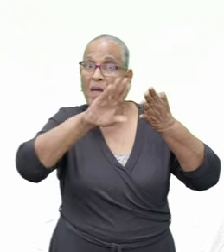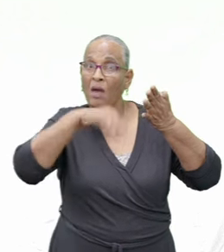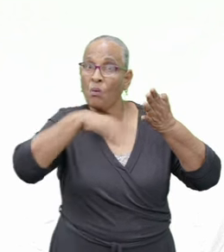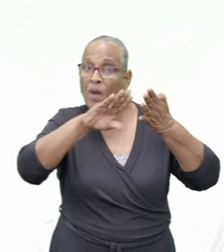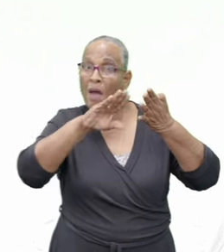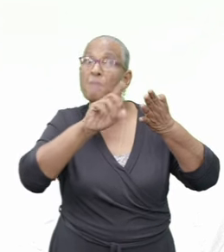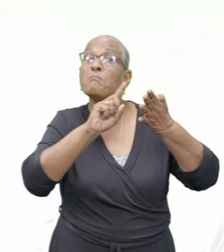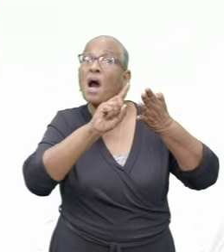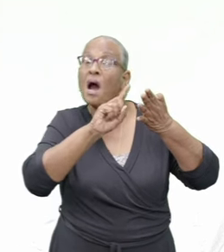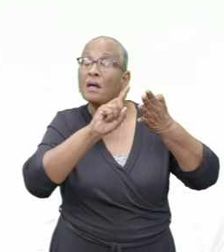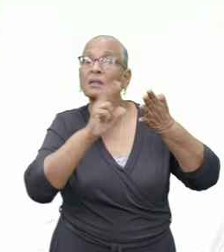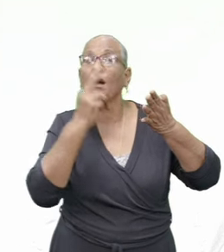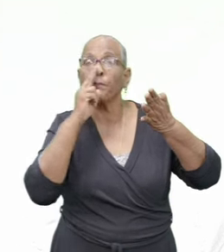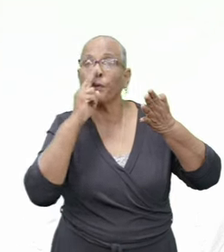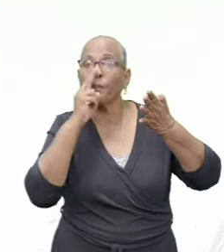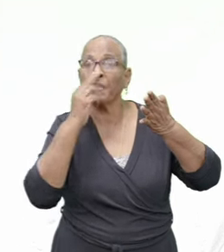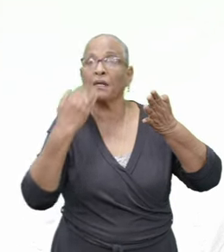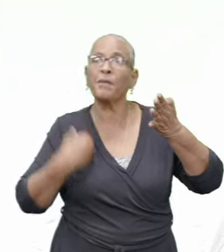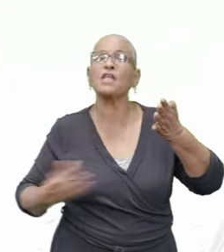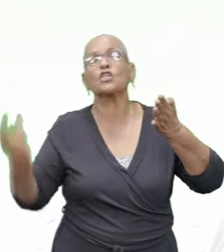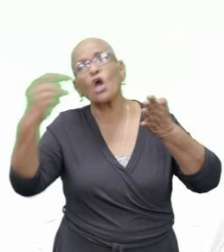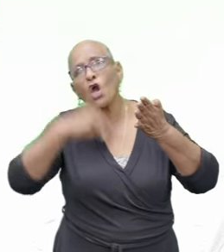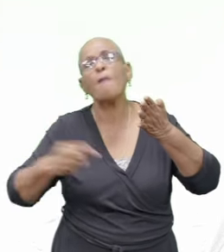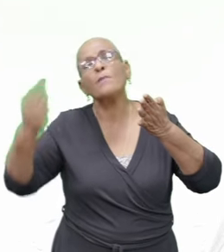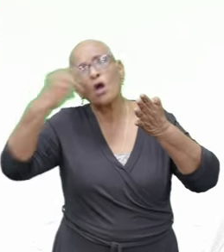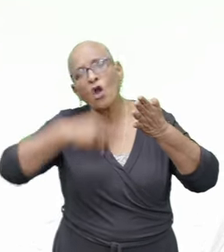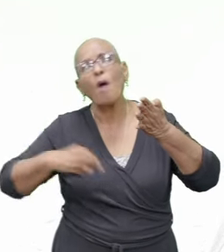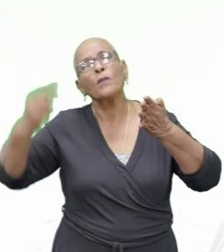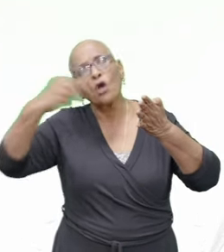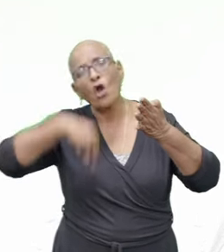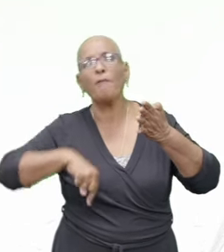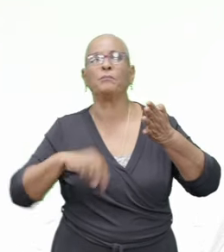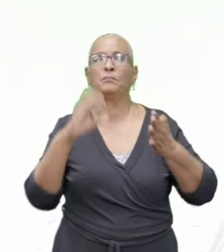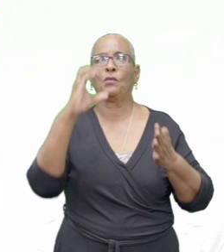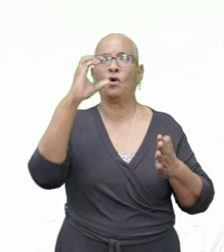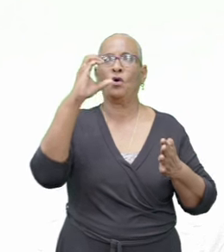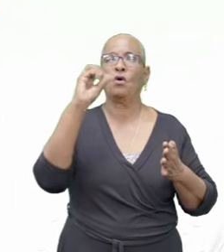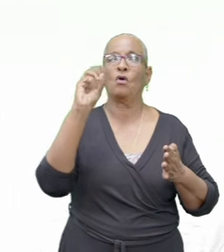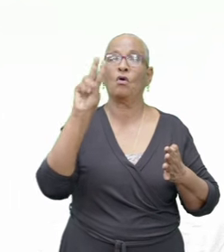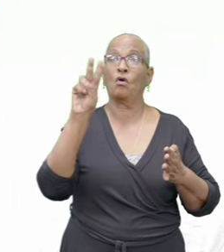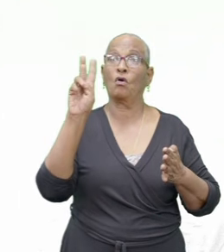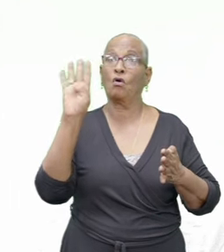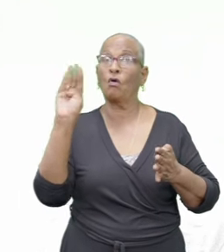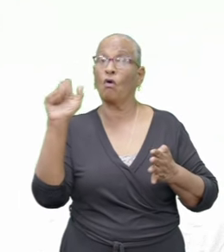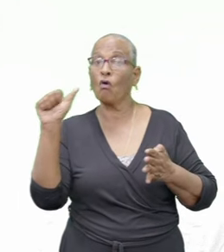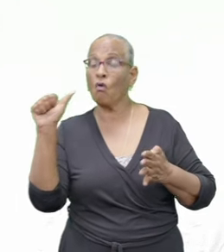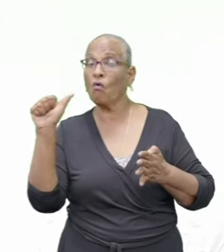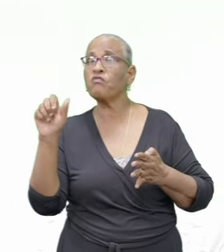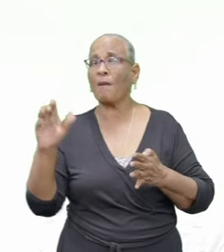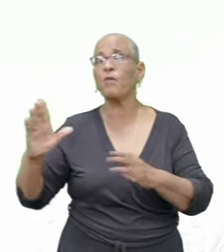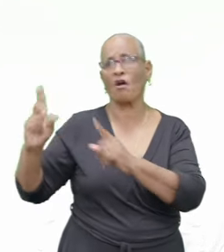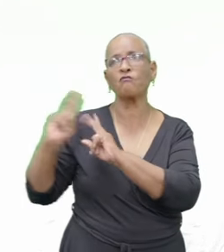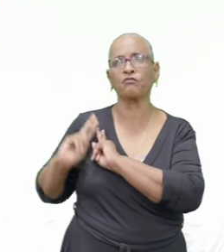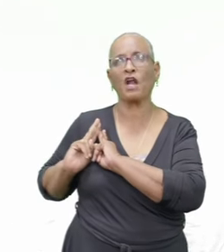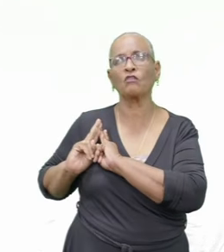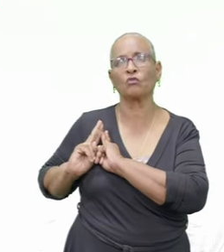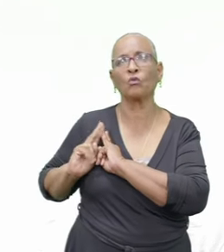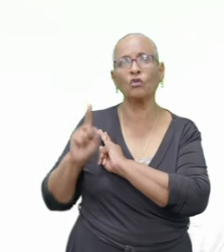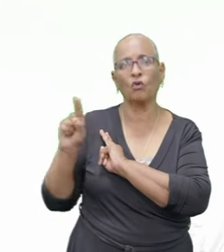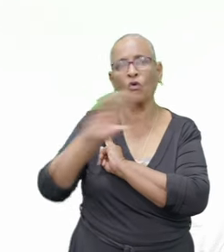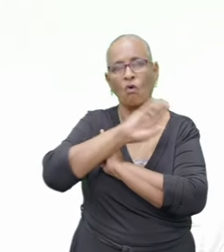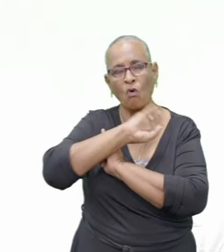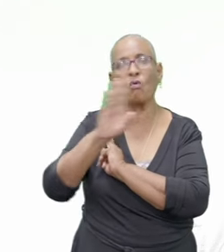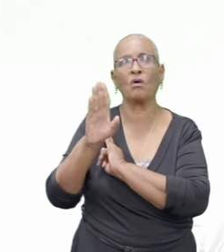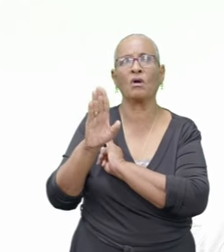die instroom, algemeen heb ik uitgelegd. Dat is COFAP, die verantwoordelijk is, hoofdverantwoordelijk is. Maar in die